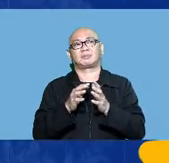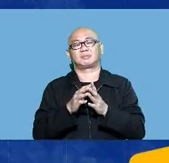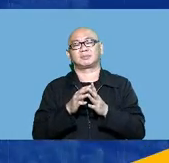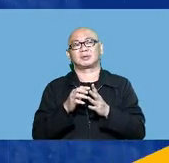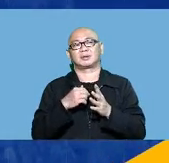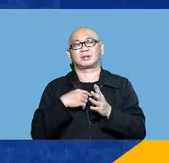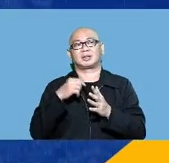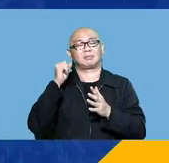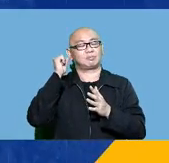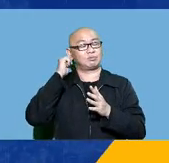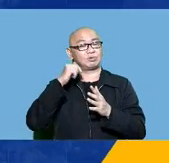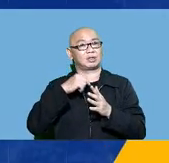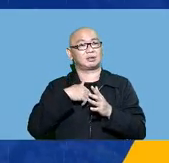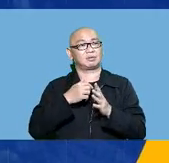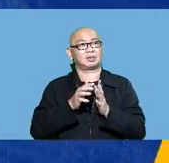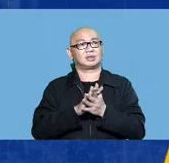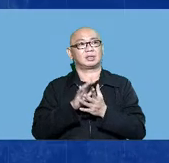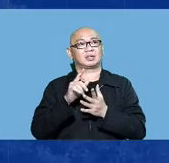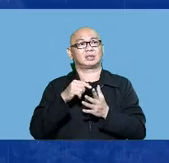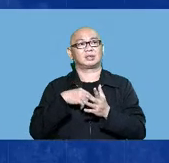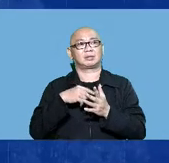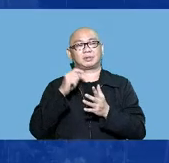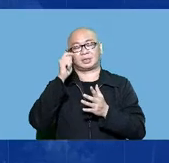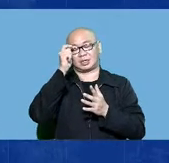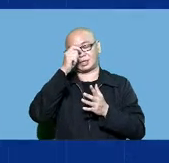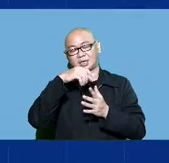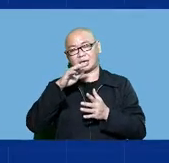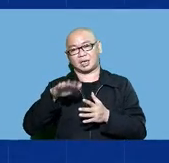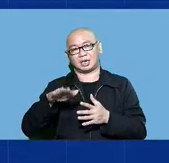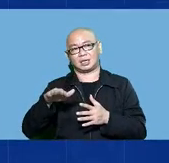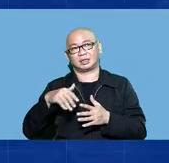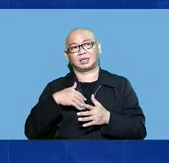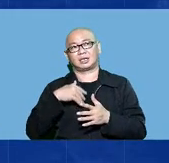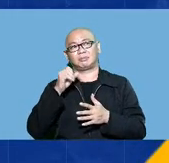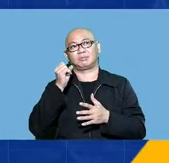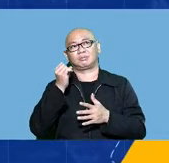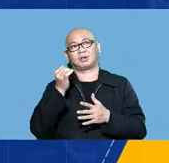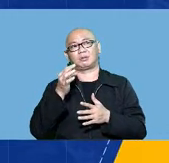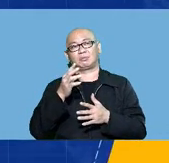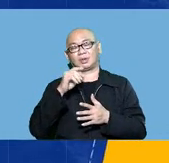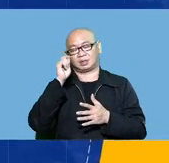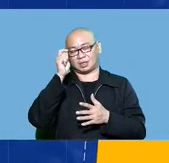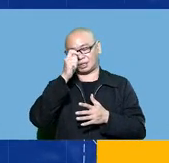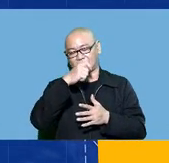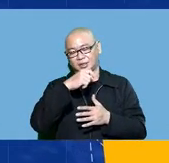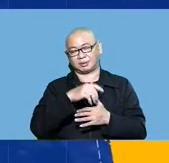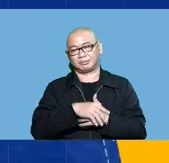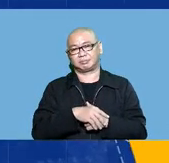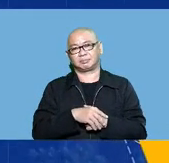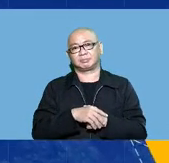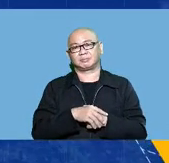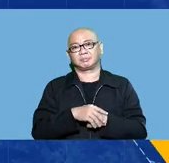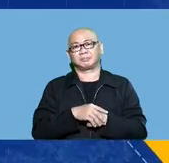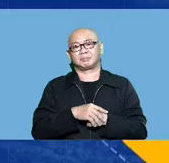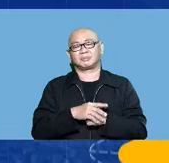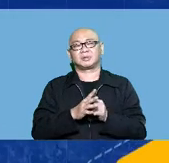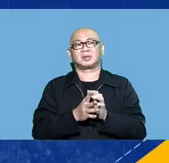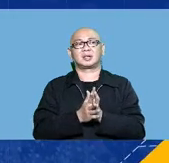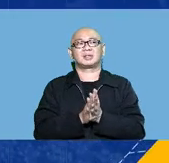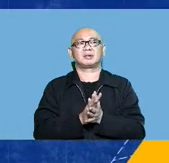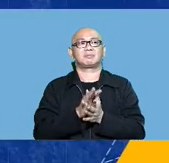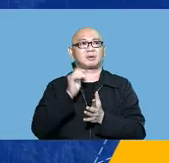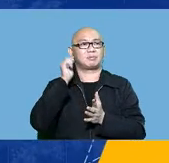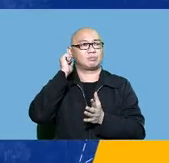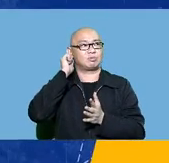single parent sampai saya sarjana, dan adik-adik saya ada beberapa yang sarjana. Jadi